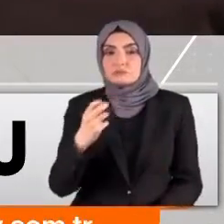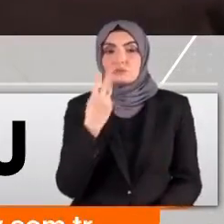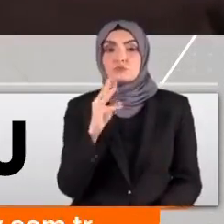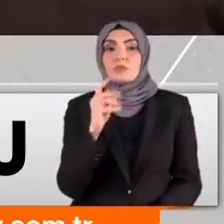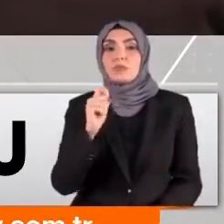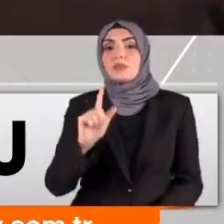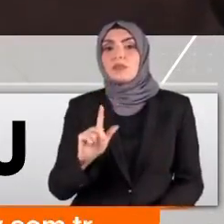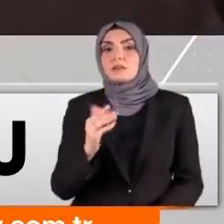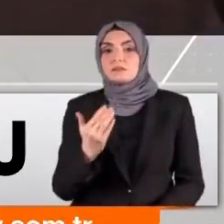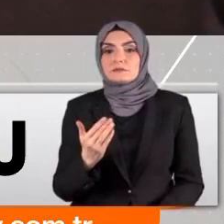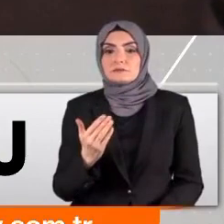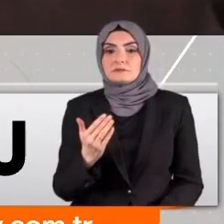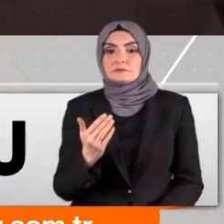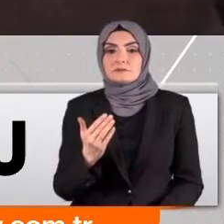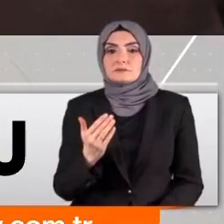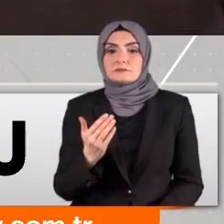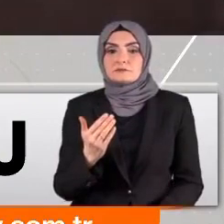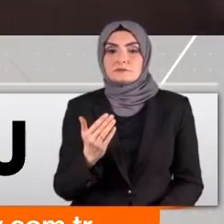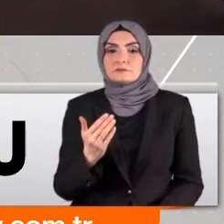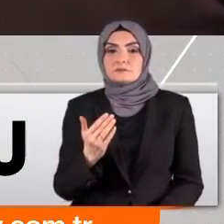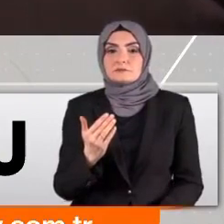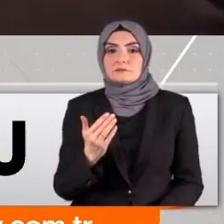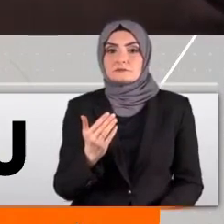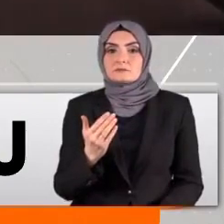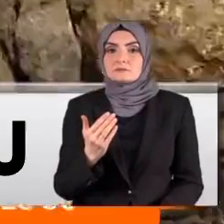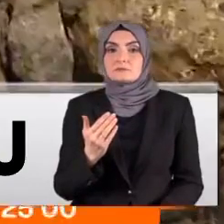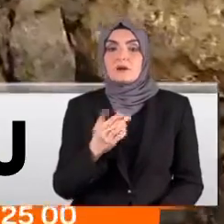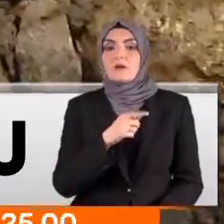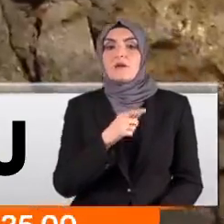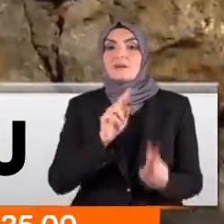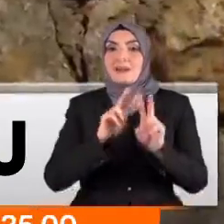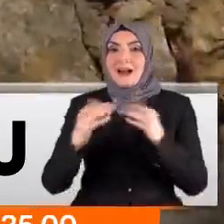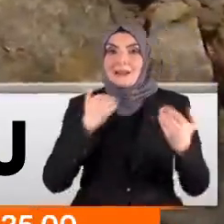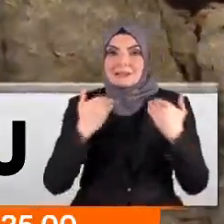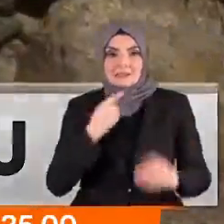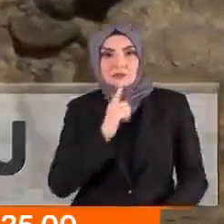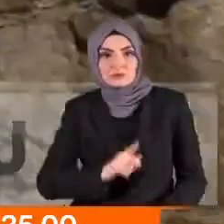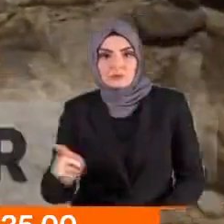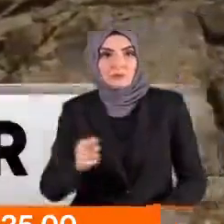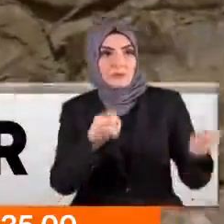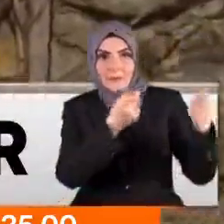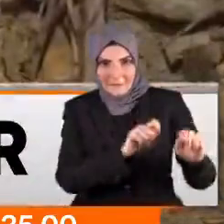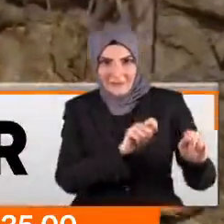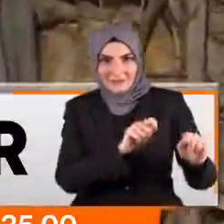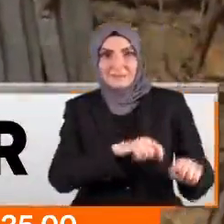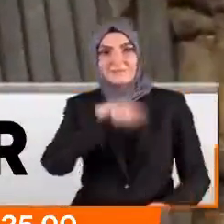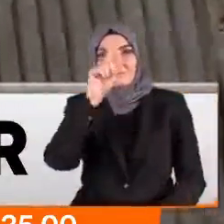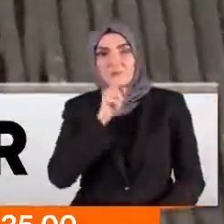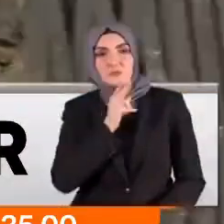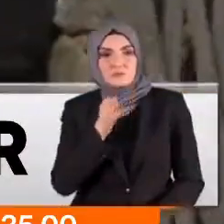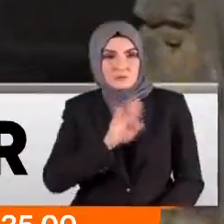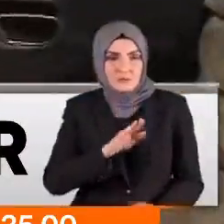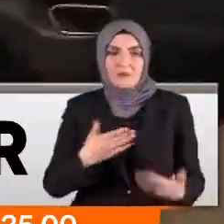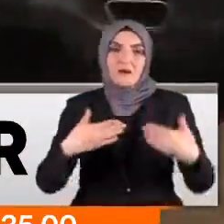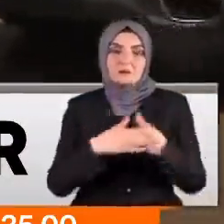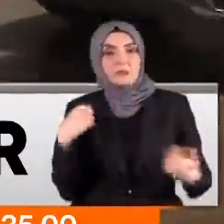Sayfayı kapattırıyoruz. Öğleden sonra ve akşamına tekrar sayfa açılıyor. Ve otele bugünün ilk mağdurları geldi. Onlar kahvaltı